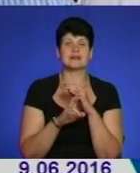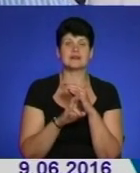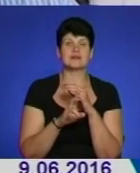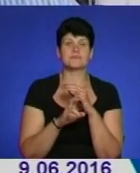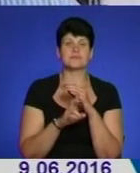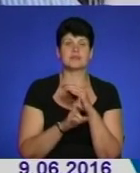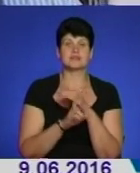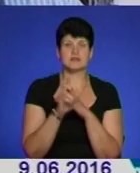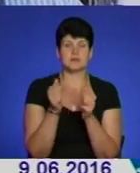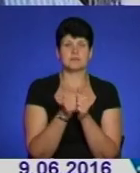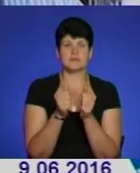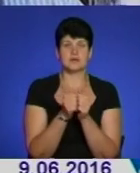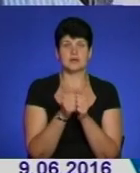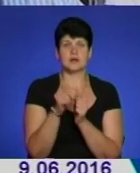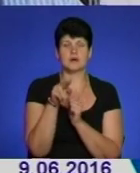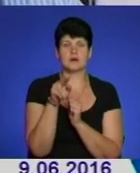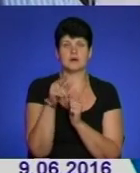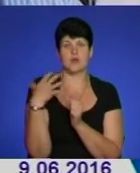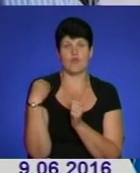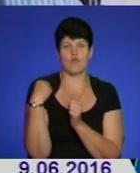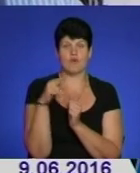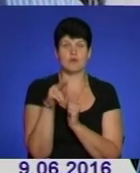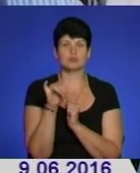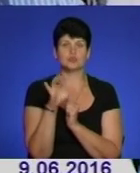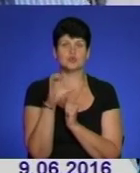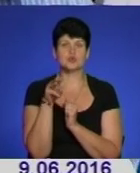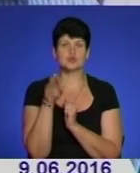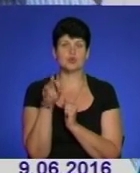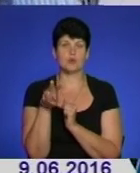Пустомитах біля Львова, близько Львова. І це